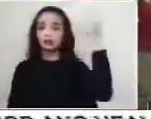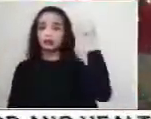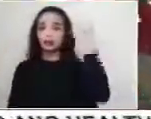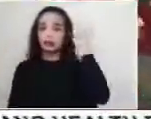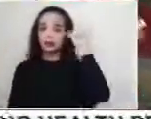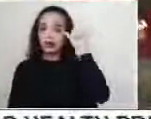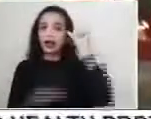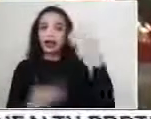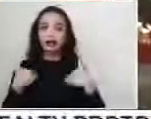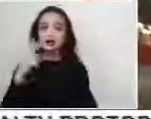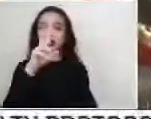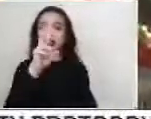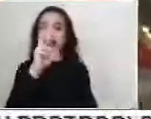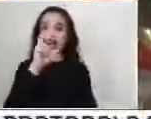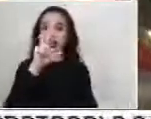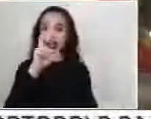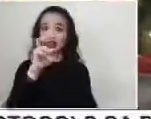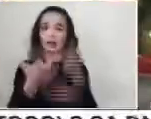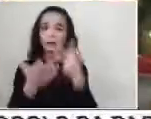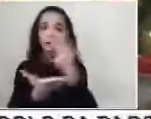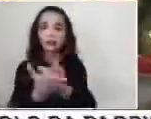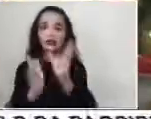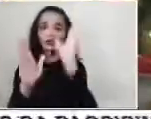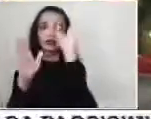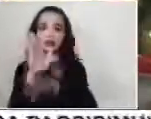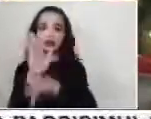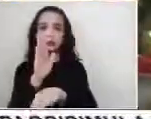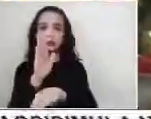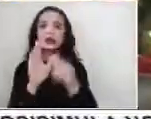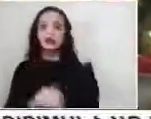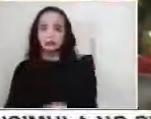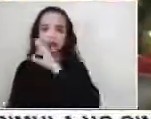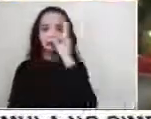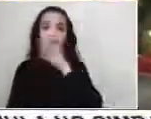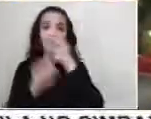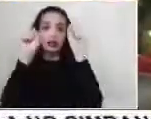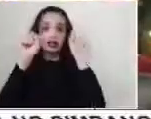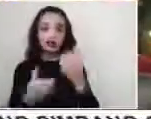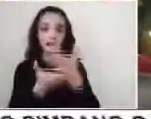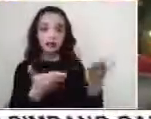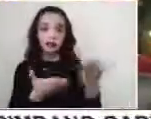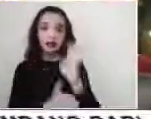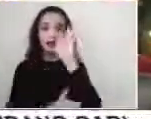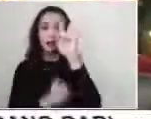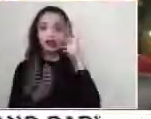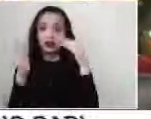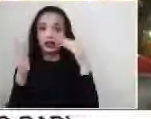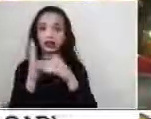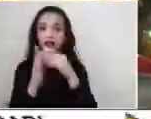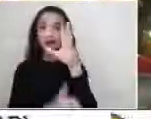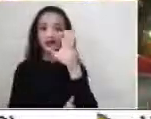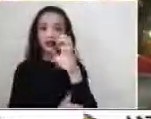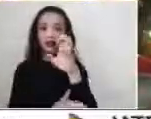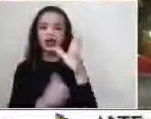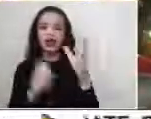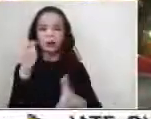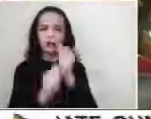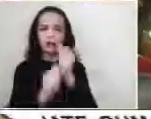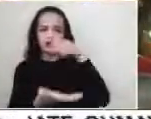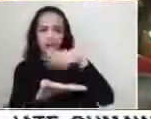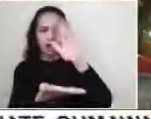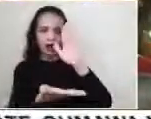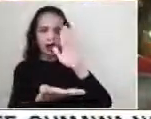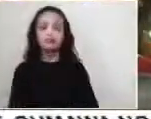pagkakahuli sa mga sospek. Pero pakiusap nila na sanang mahanap ang ulo po ng kanilang anak. Si